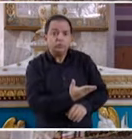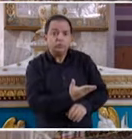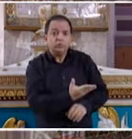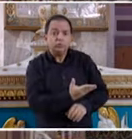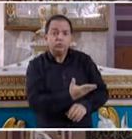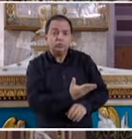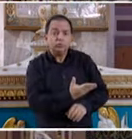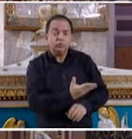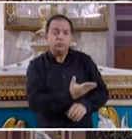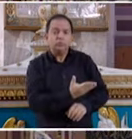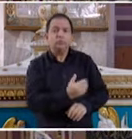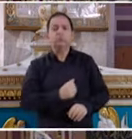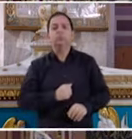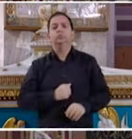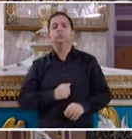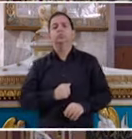ούτος.